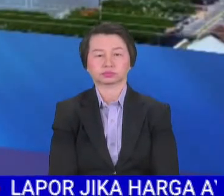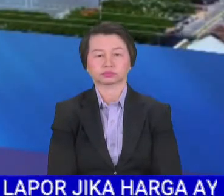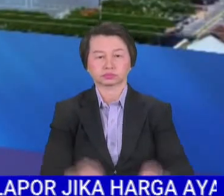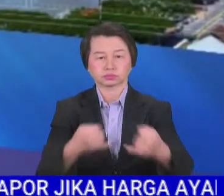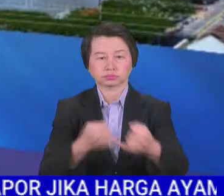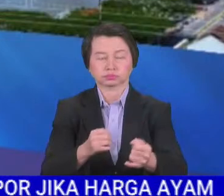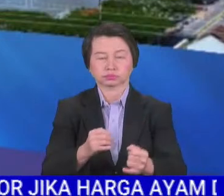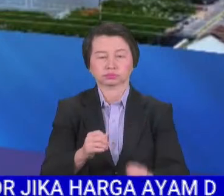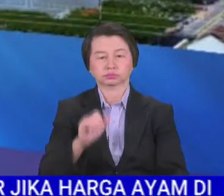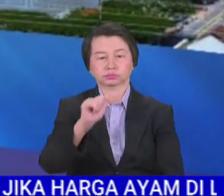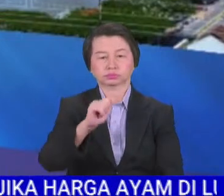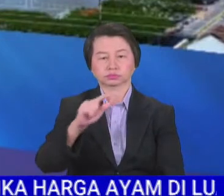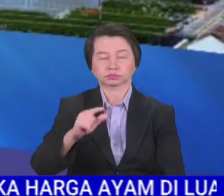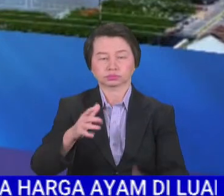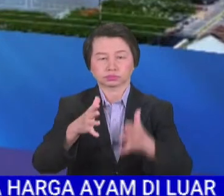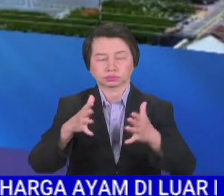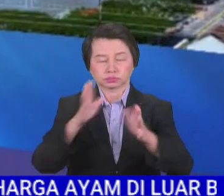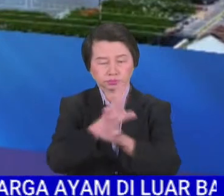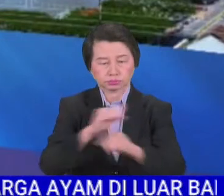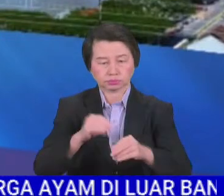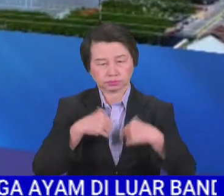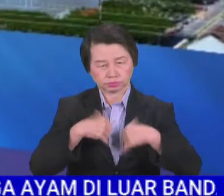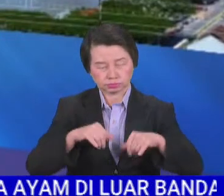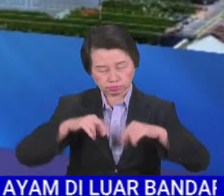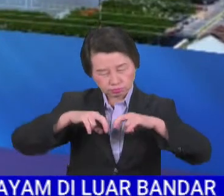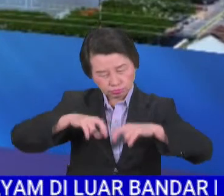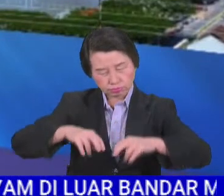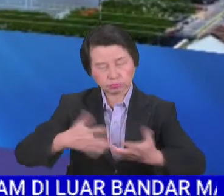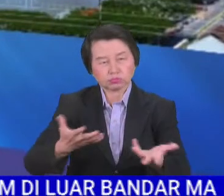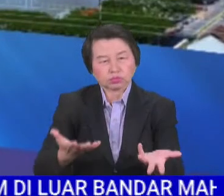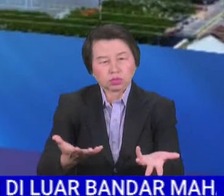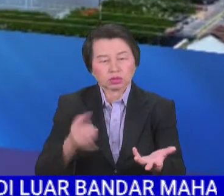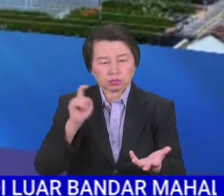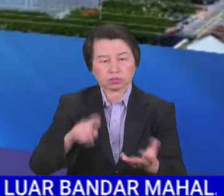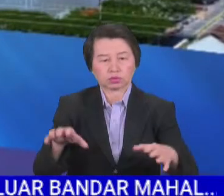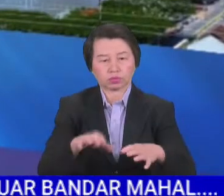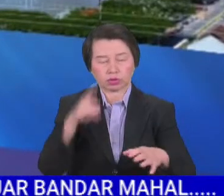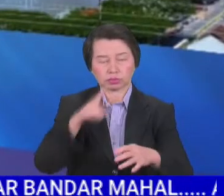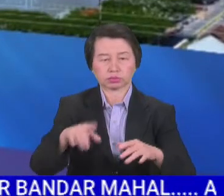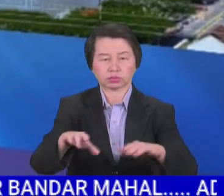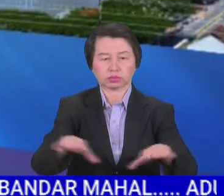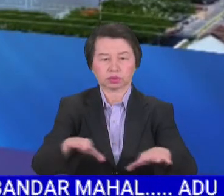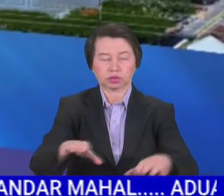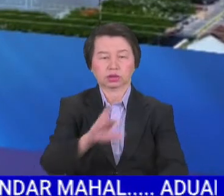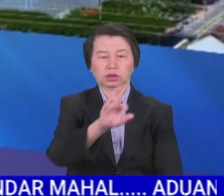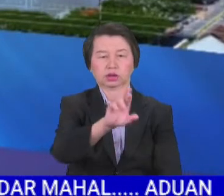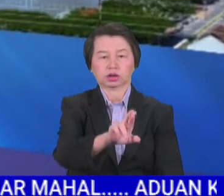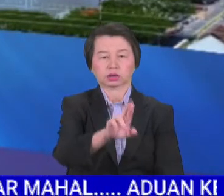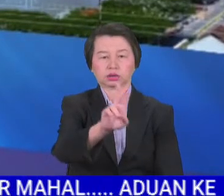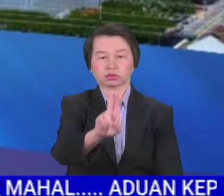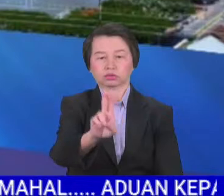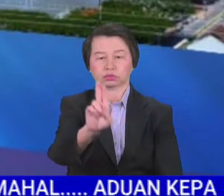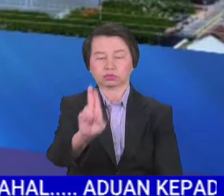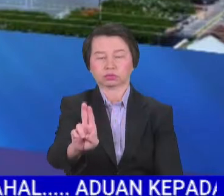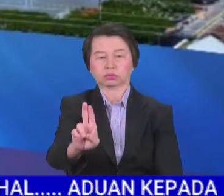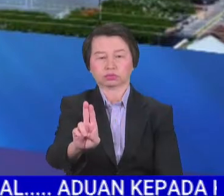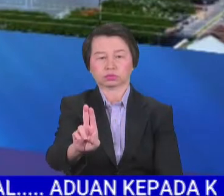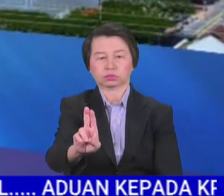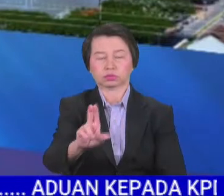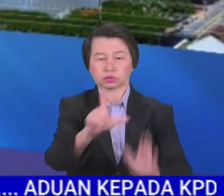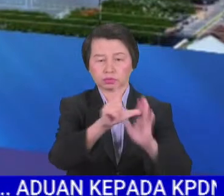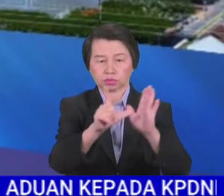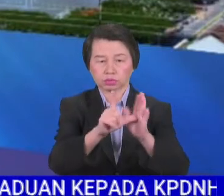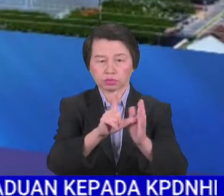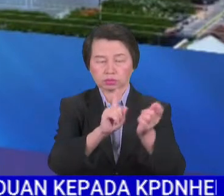Jabatan Peguam Besar Negeri Sarawak masih mengkaji langkah seterusnya yang harus diambil bagi pelaksanaan rang undang-undang RUU